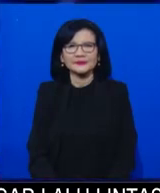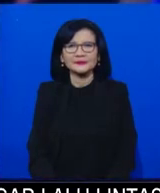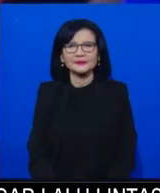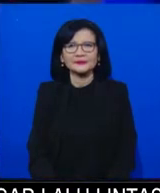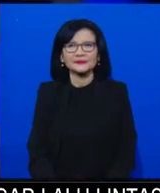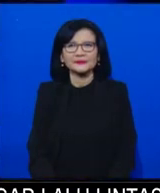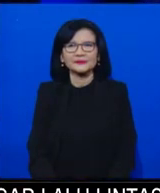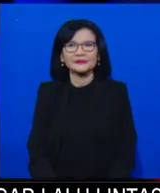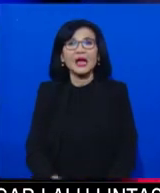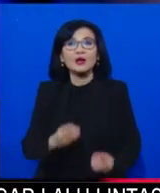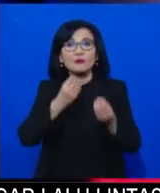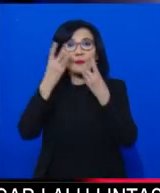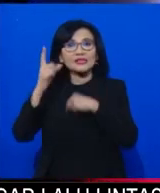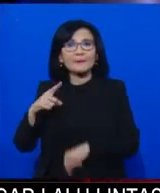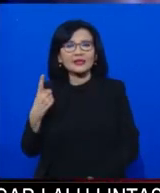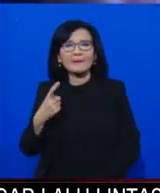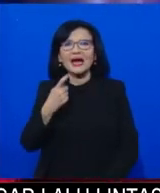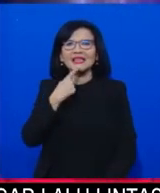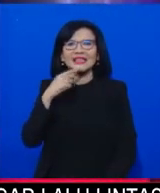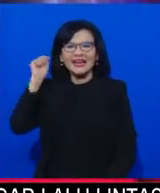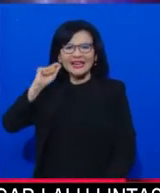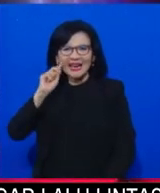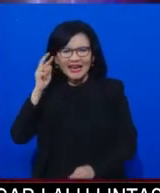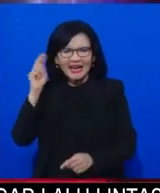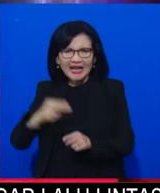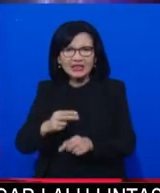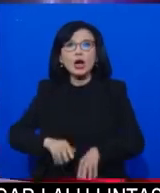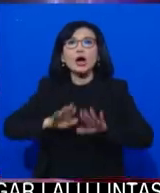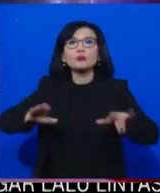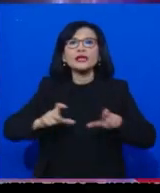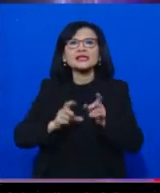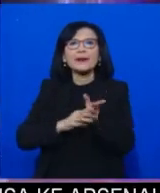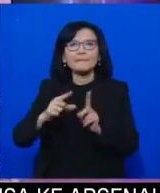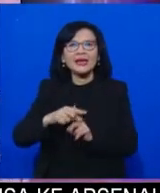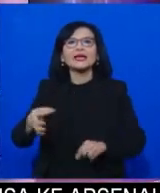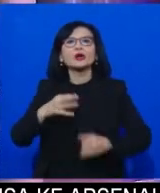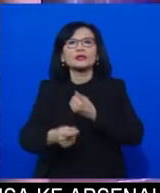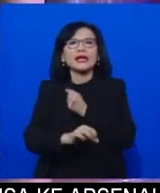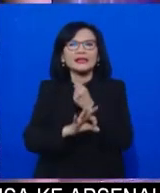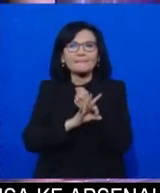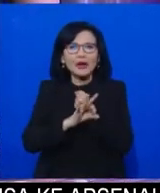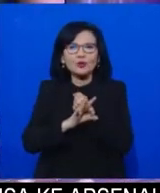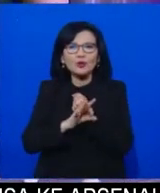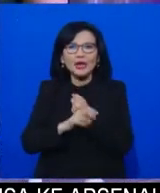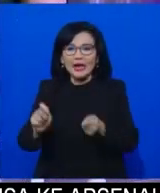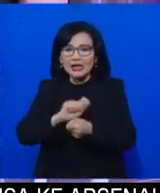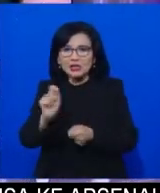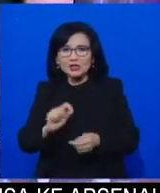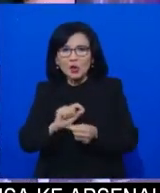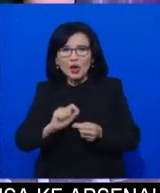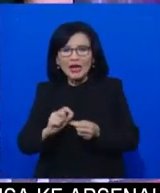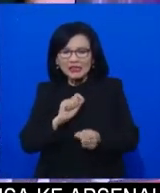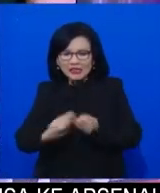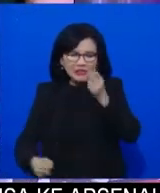Kita ke informasi pertama terkait aksi nekat seorang pelajar SMP di Temanggung, Jawa Tengah yang membakar sekolahnya sendiri pada tengah